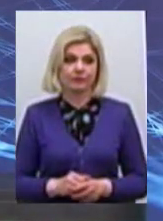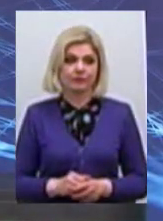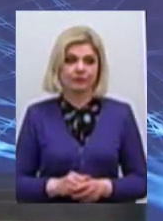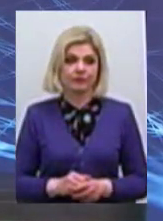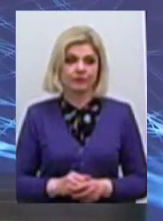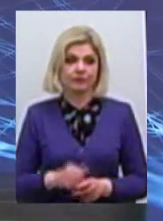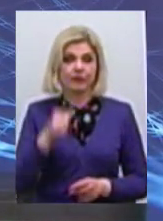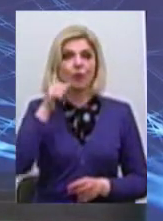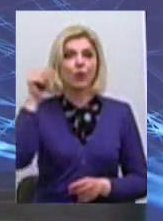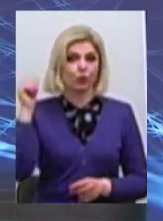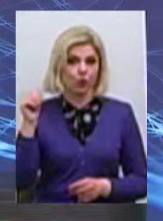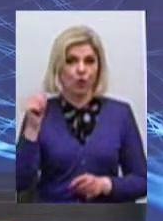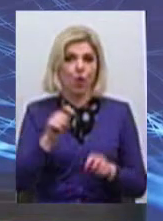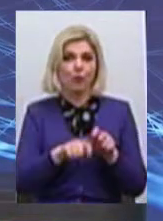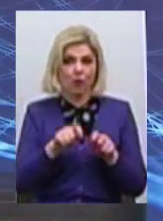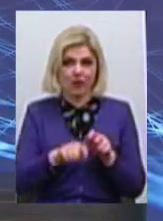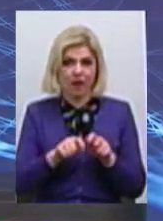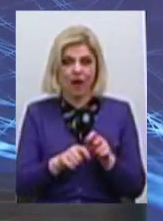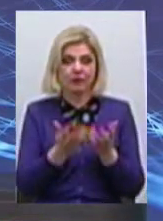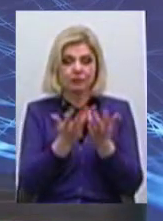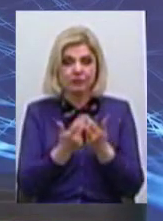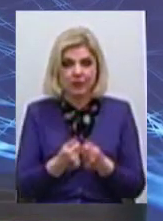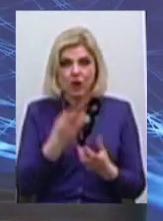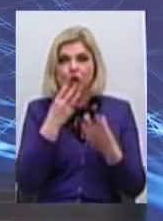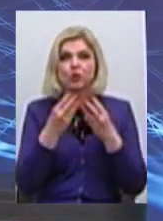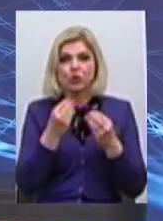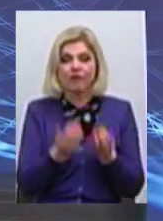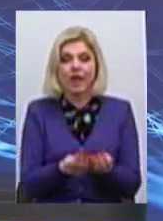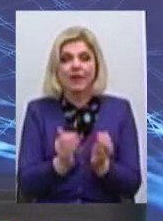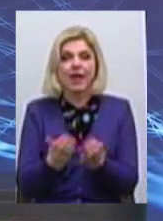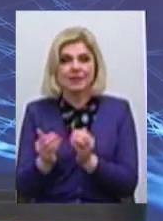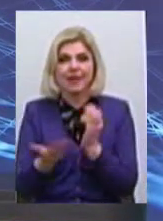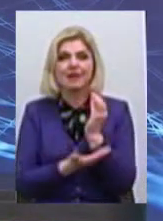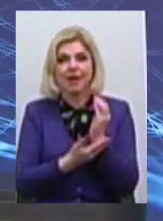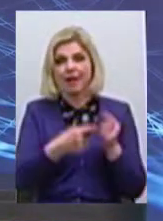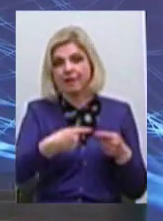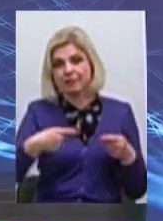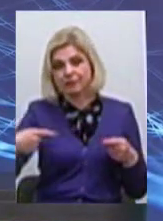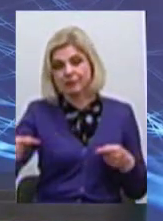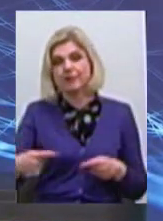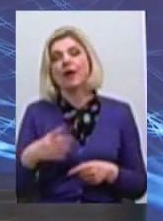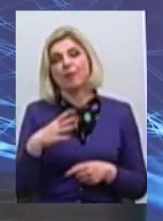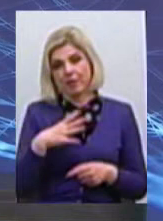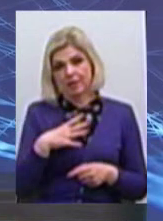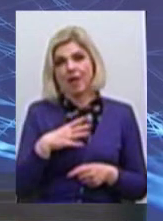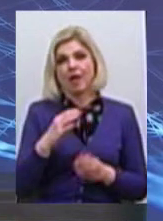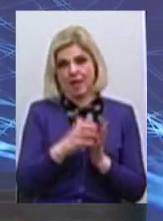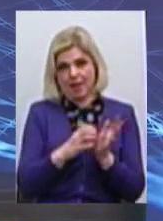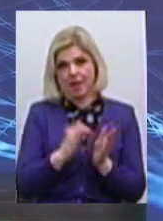минулого року перевірялись дані штучні гнезда нерестові, була на них